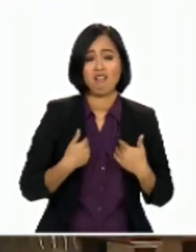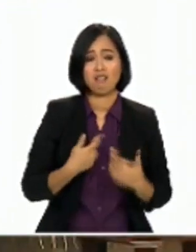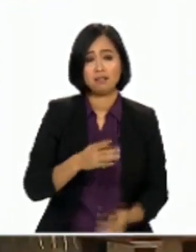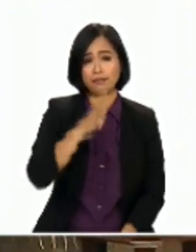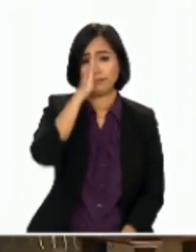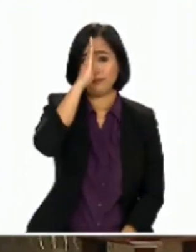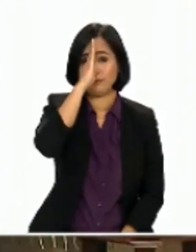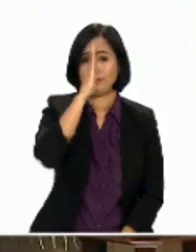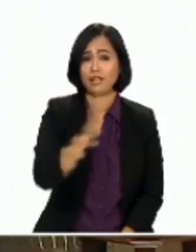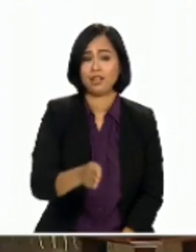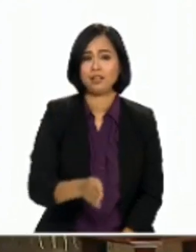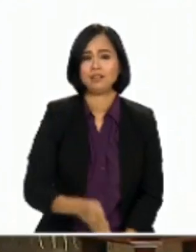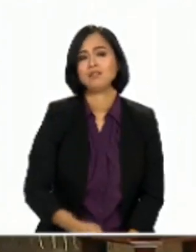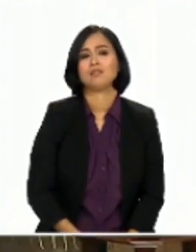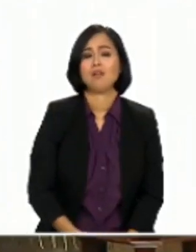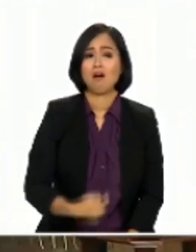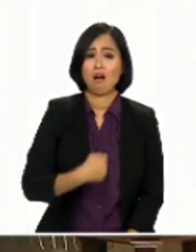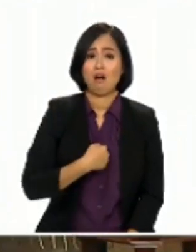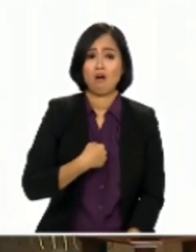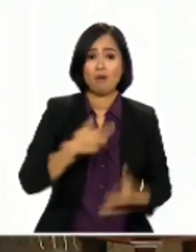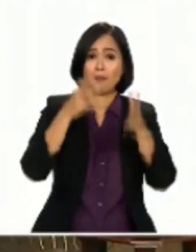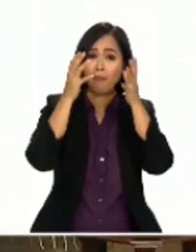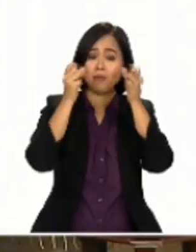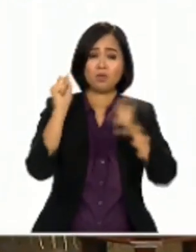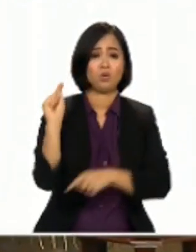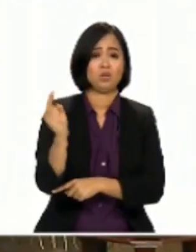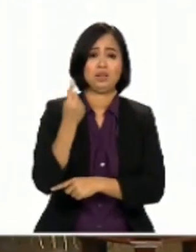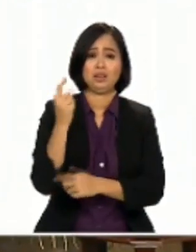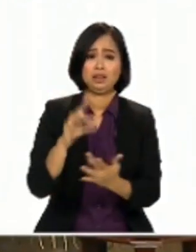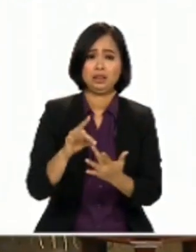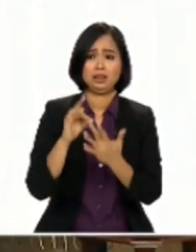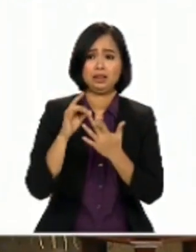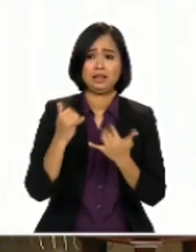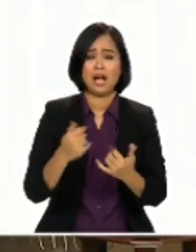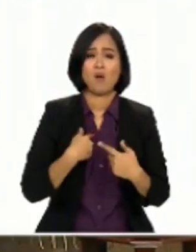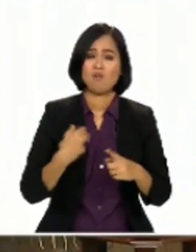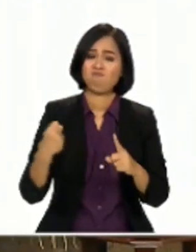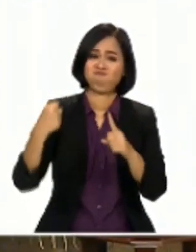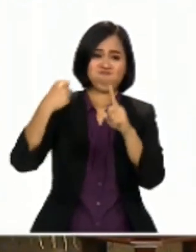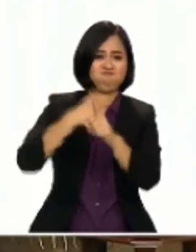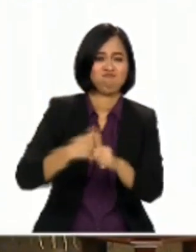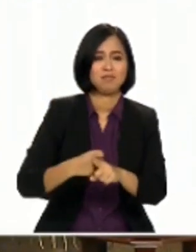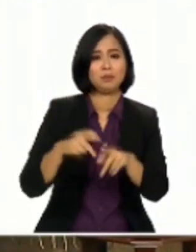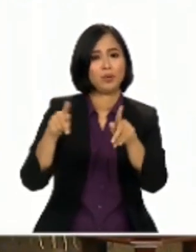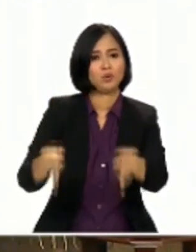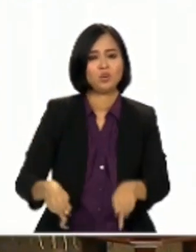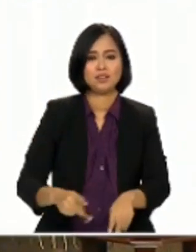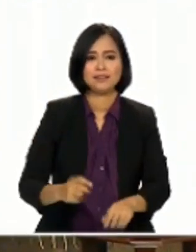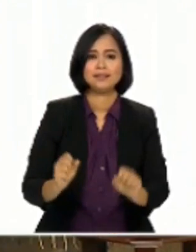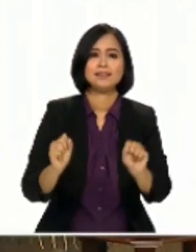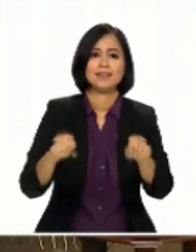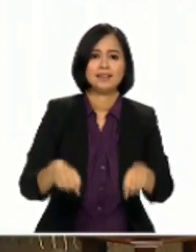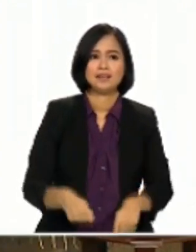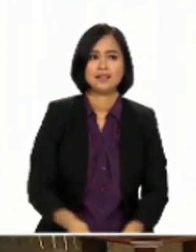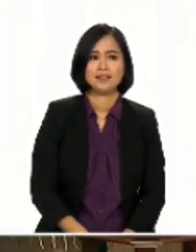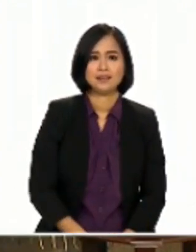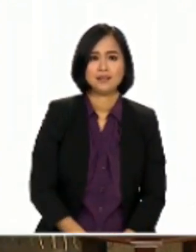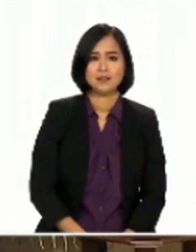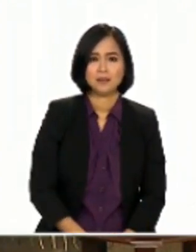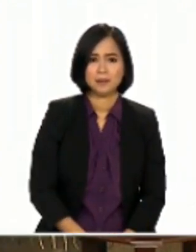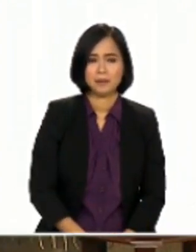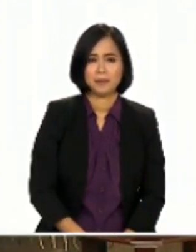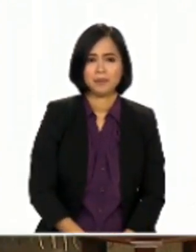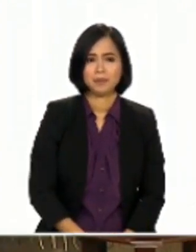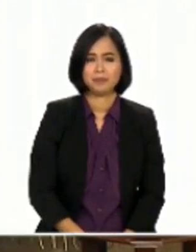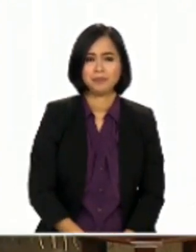inyo. Ako lang ang presidente na hanggang ngayon nagbubugbog talaga ng tao. Yan sa loob ng